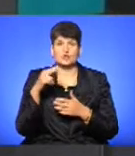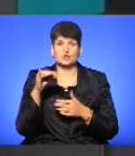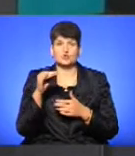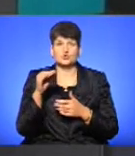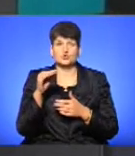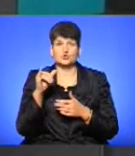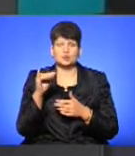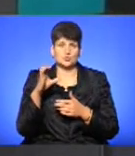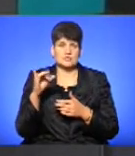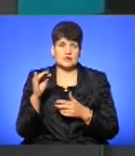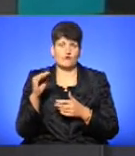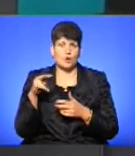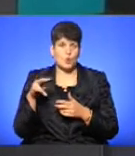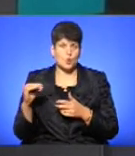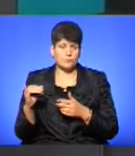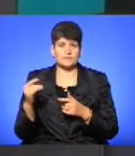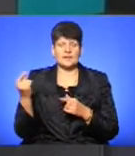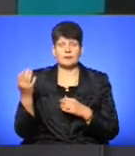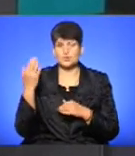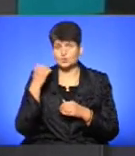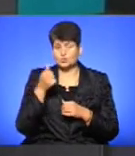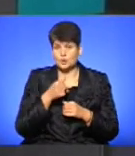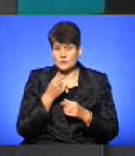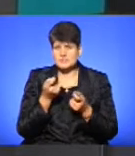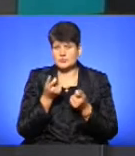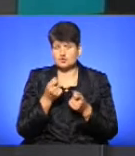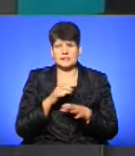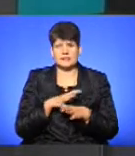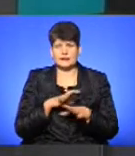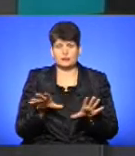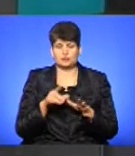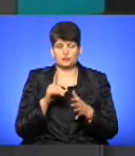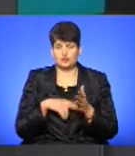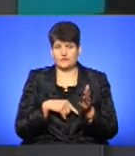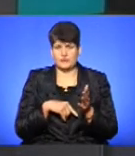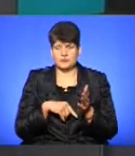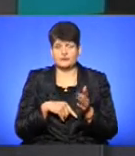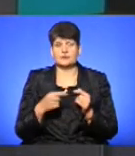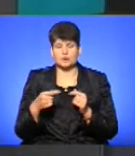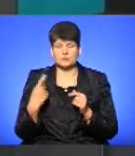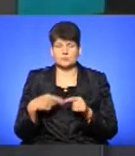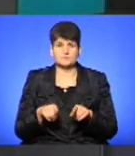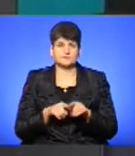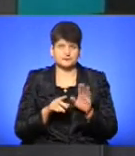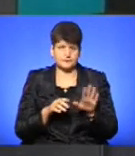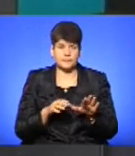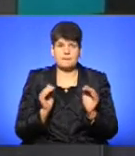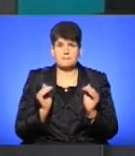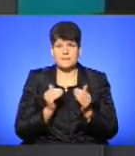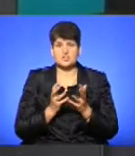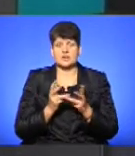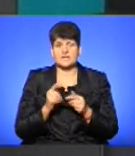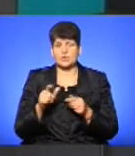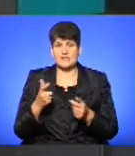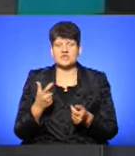Відповідно, в минулому році, мабуть, трішки не було довіри, зокрема і на Тернопільщині, тому що менша кількість людей